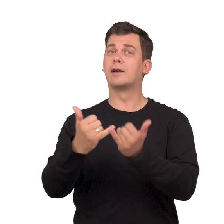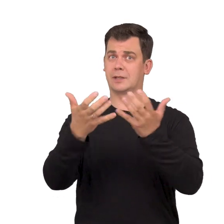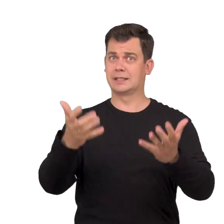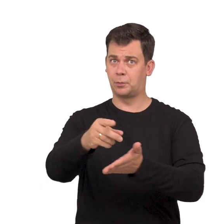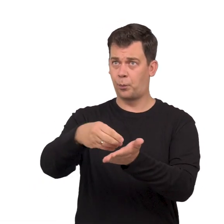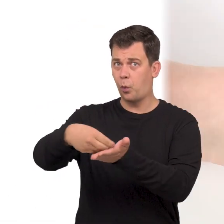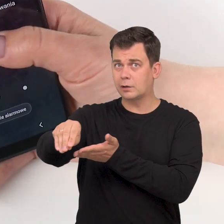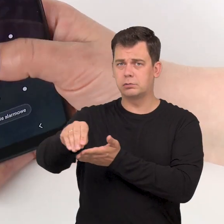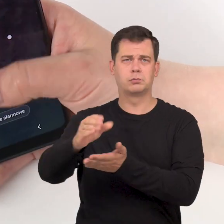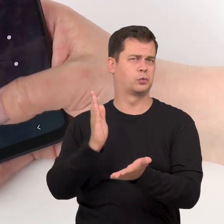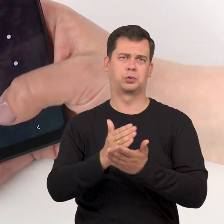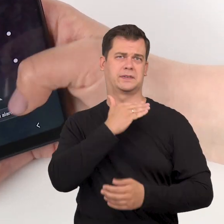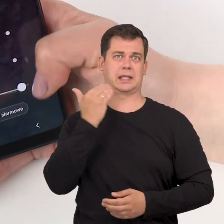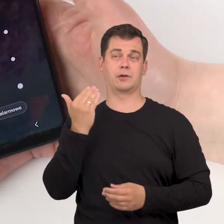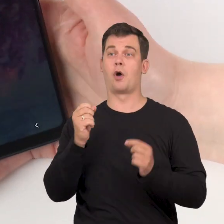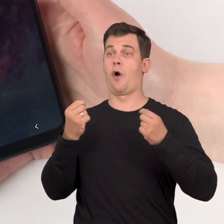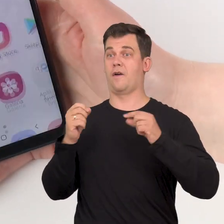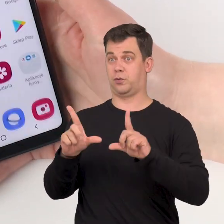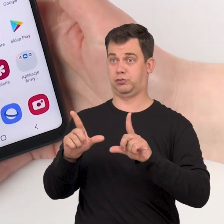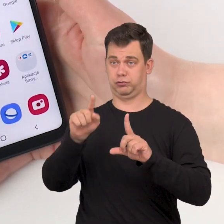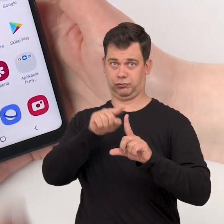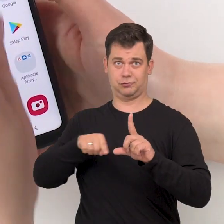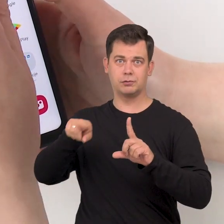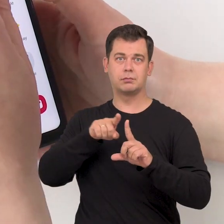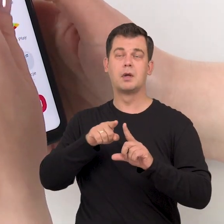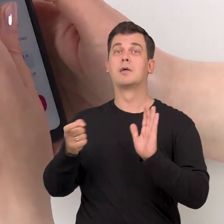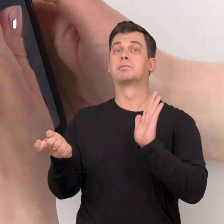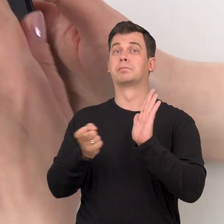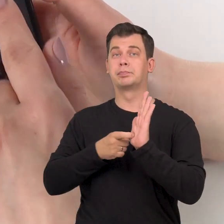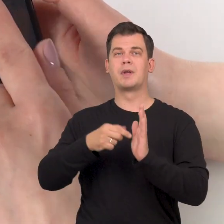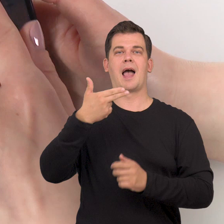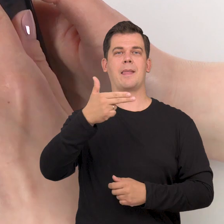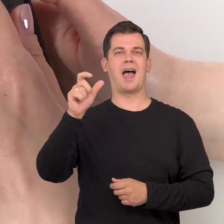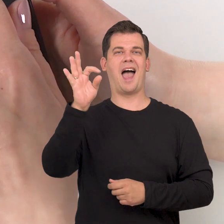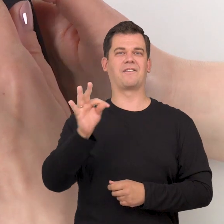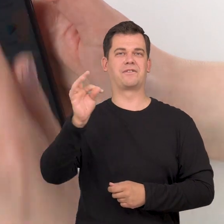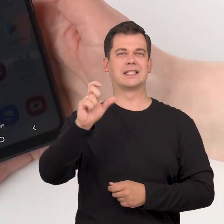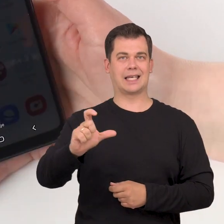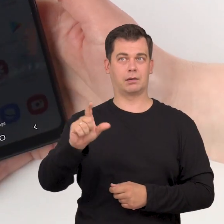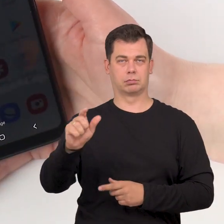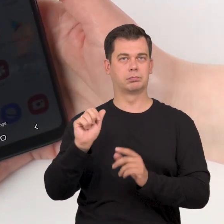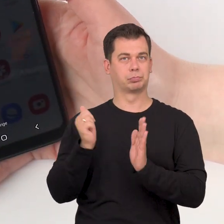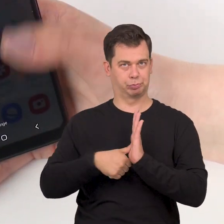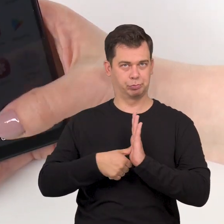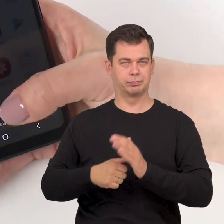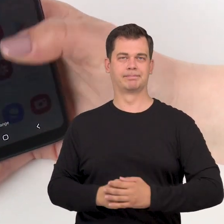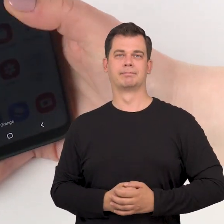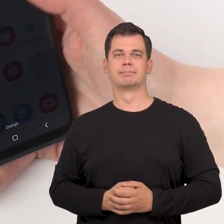Teraz, aby zapłacić telefonem, wystarczy go odblokować, włączyć NFC